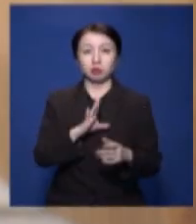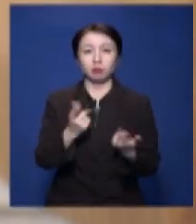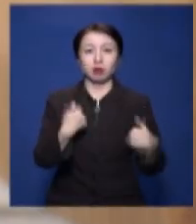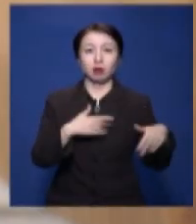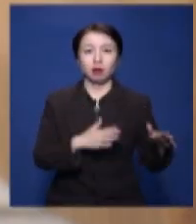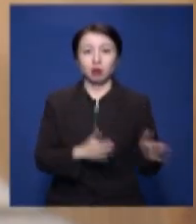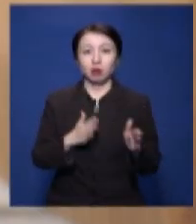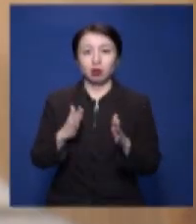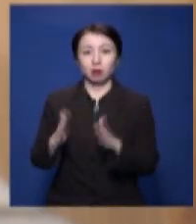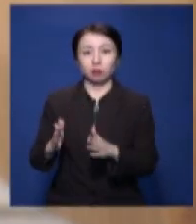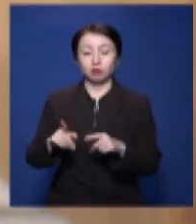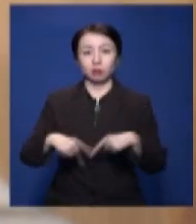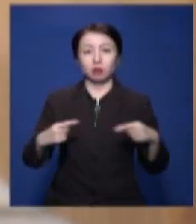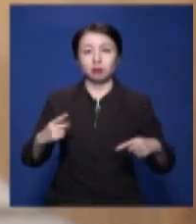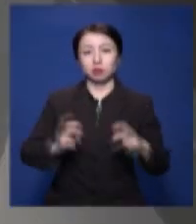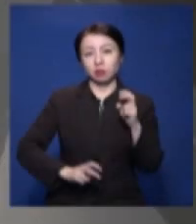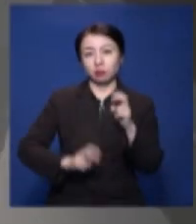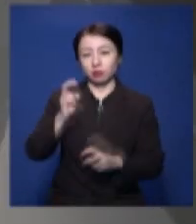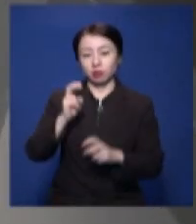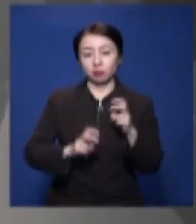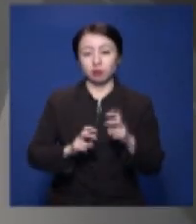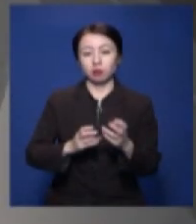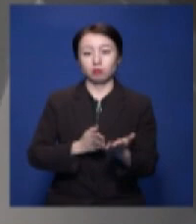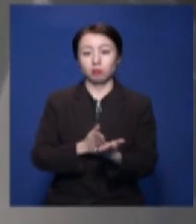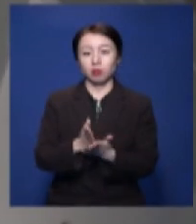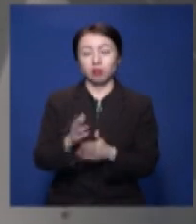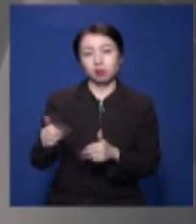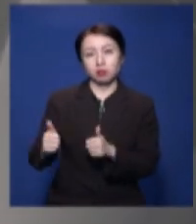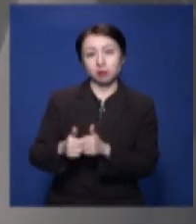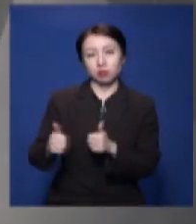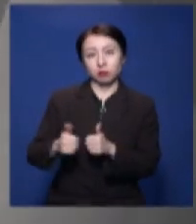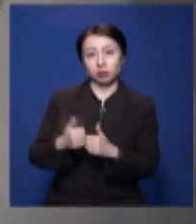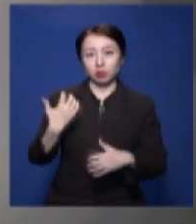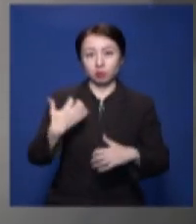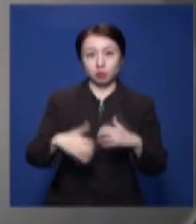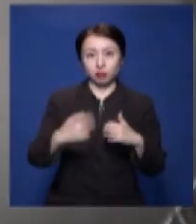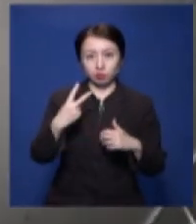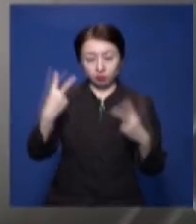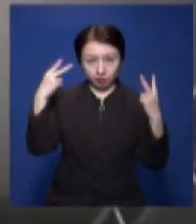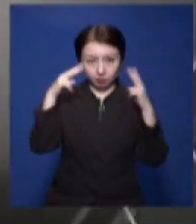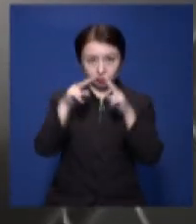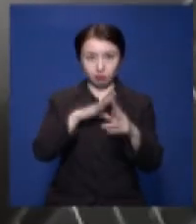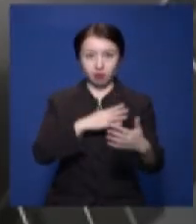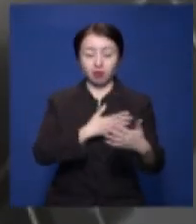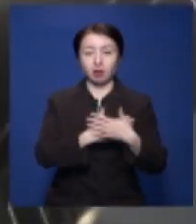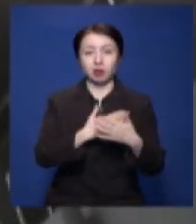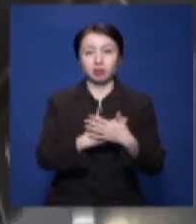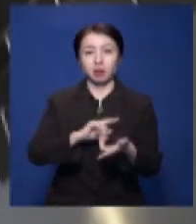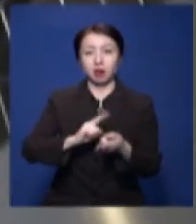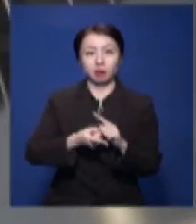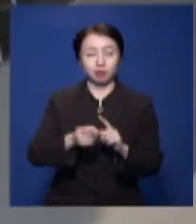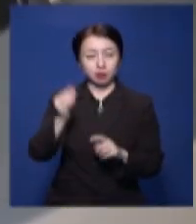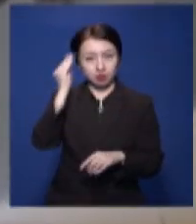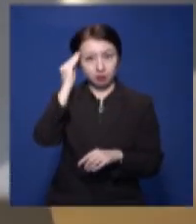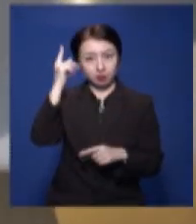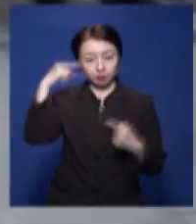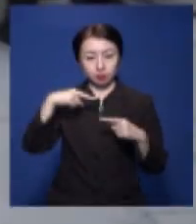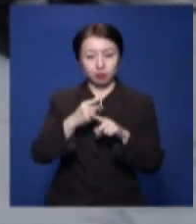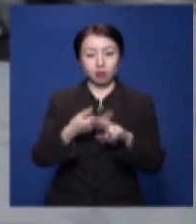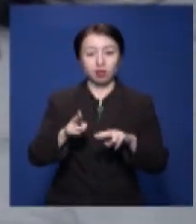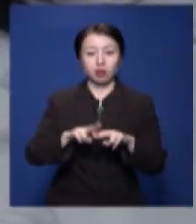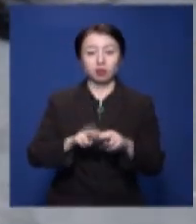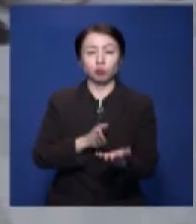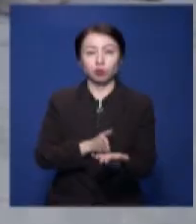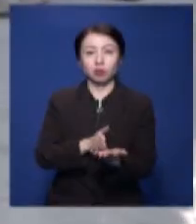организованы посещения различных предприятий. Преимущество сотрудничества между 2 вузами – это активный обмен знаниями и технологиями,